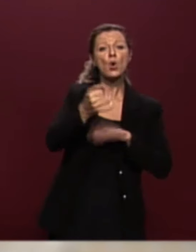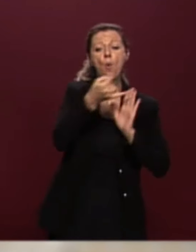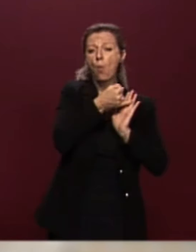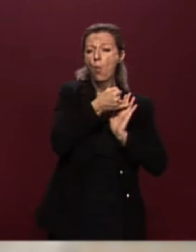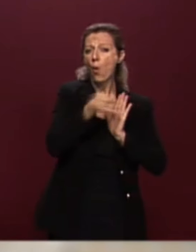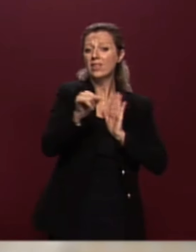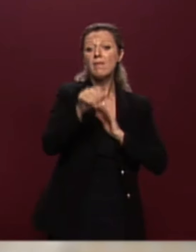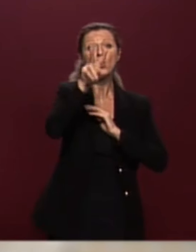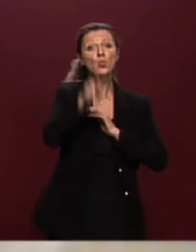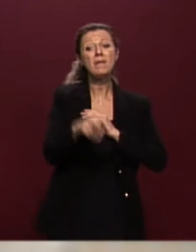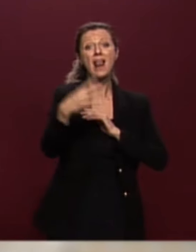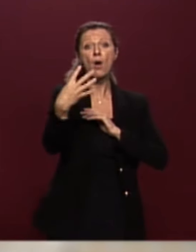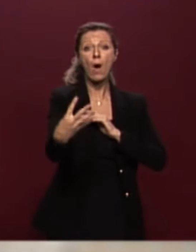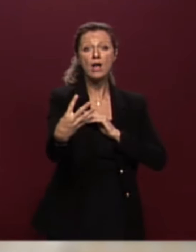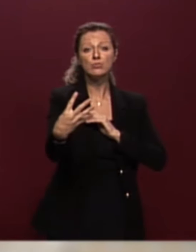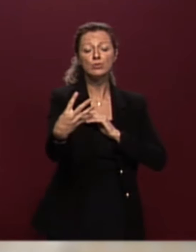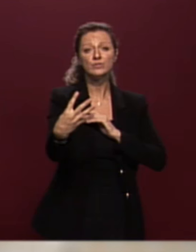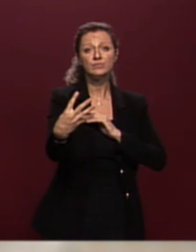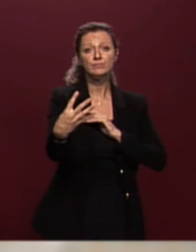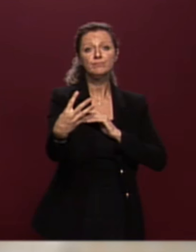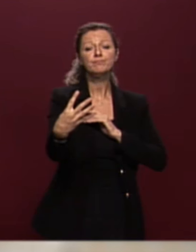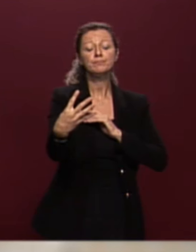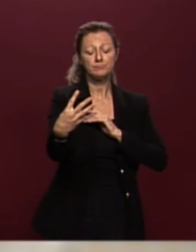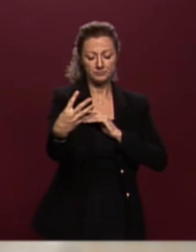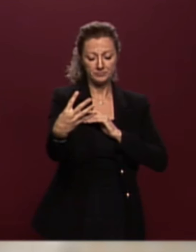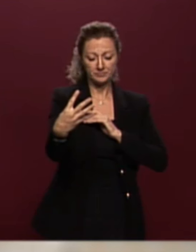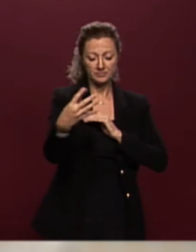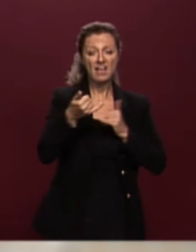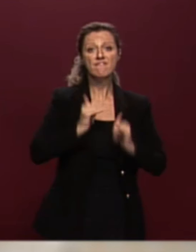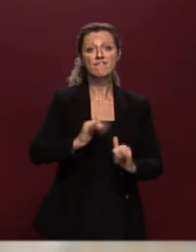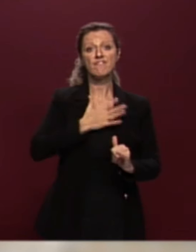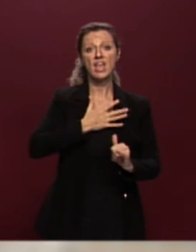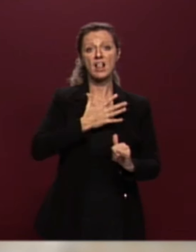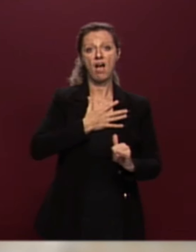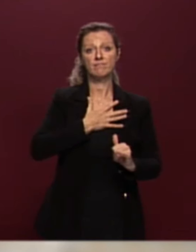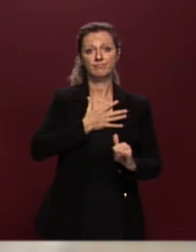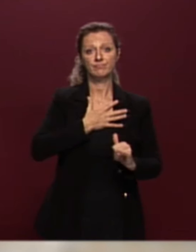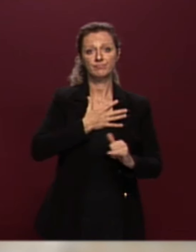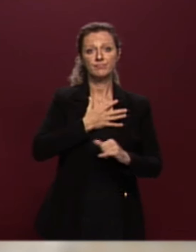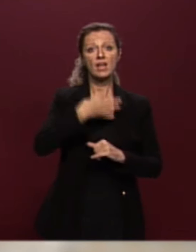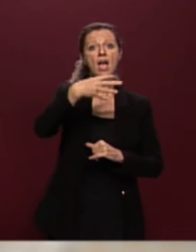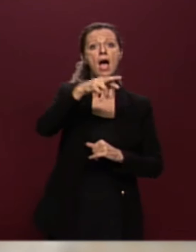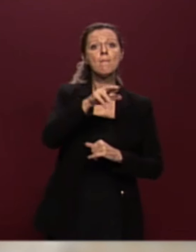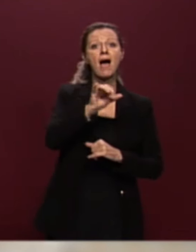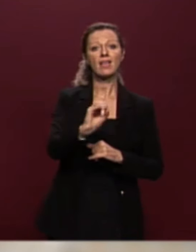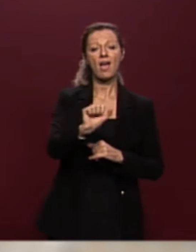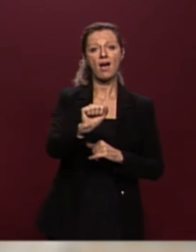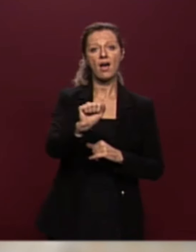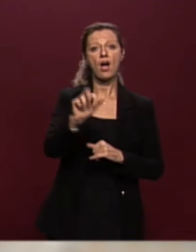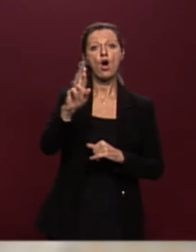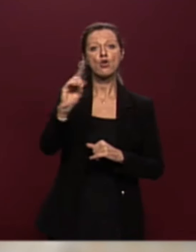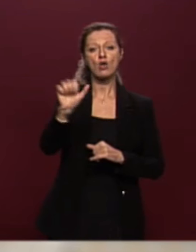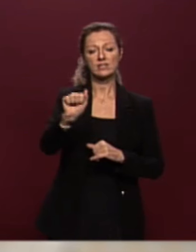nel 2004, mia figlia, Maria Rosa.